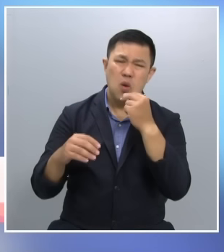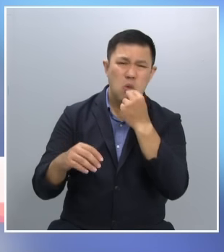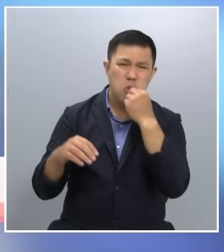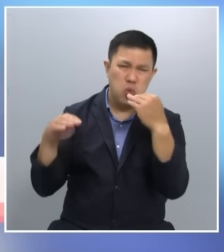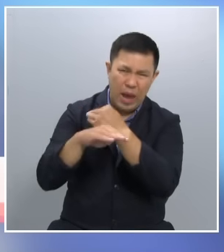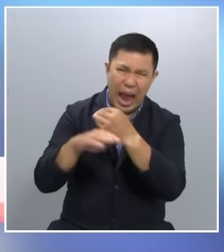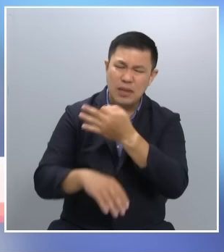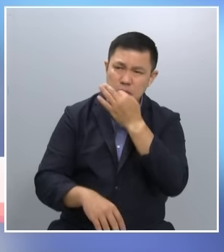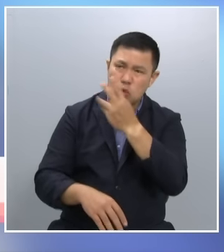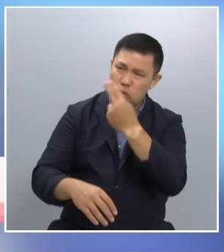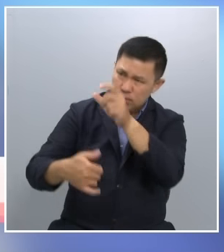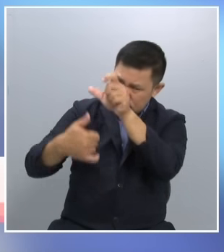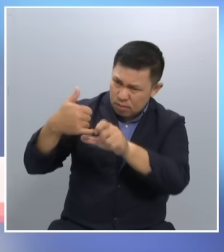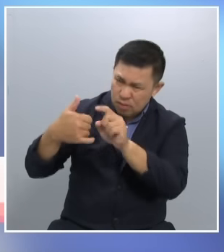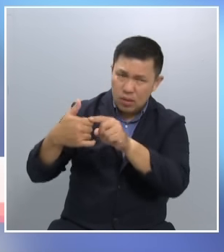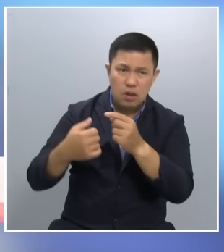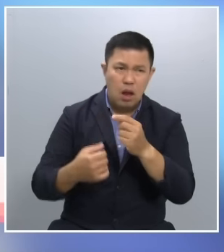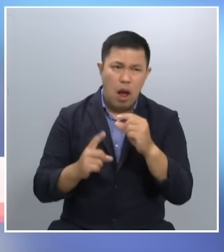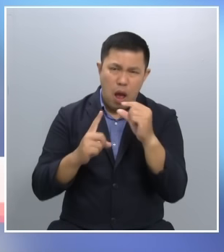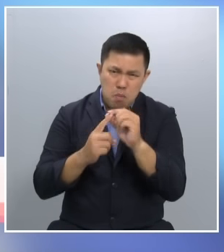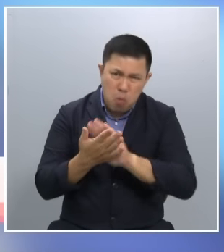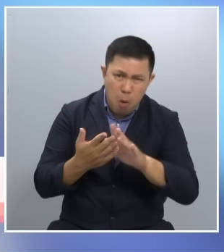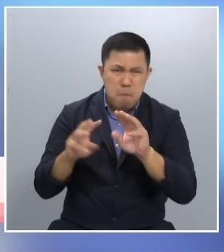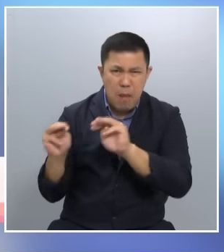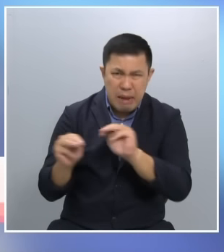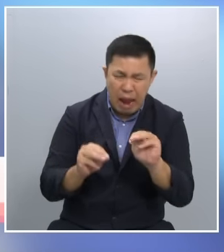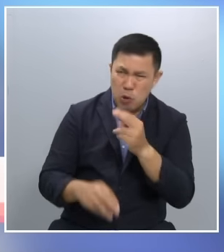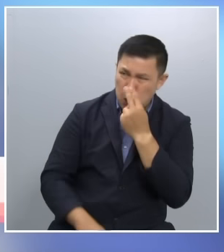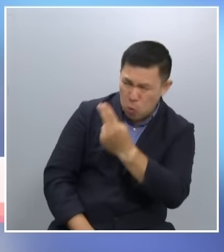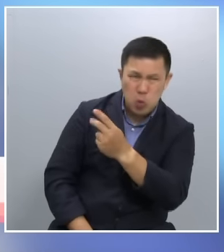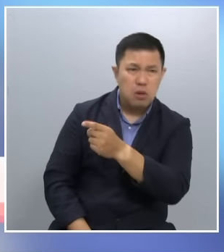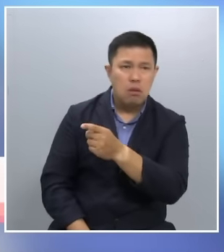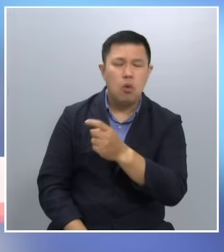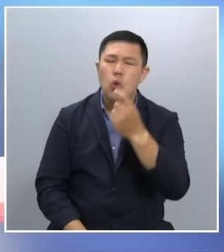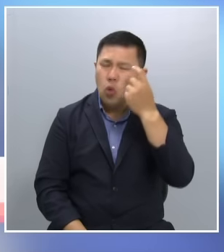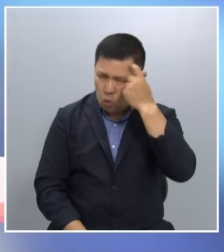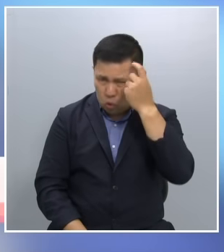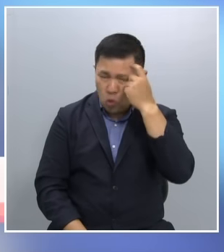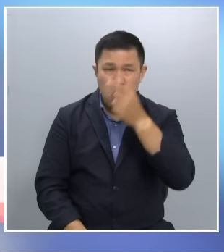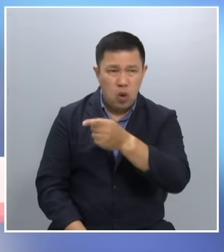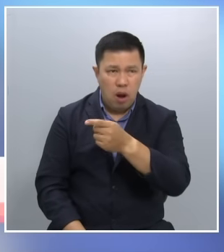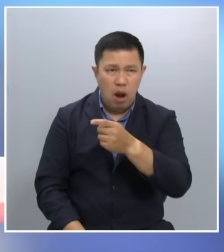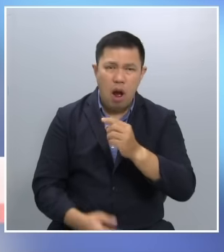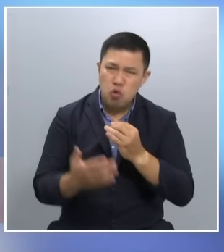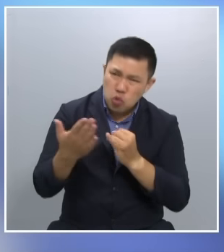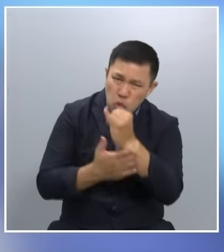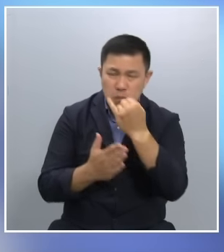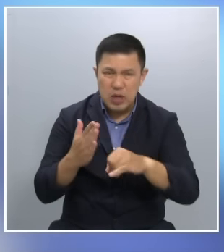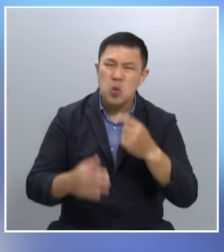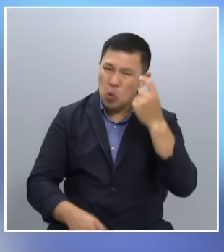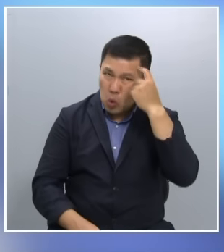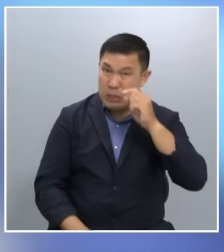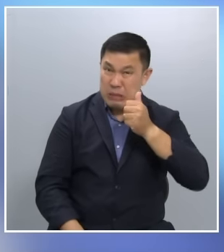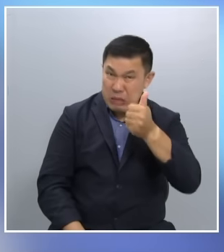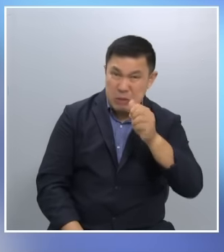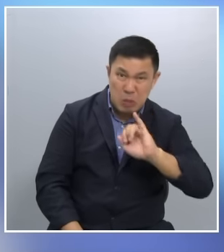ไว้ก่อนดูที่พฤติกรรมและการใช้คำพูดคำจากับมารยาทกันแค่อย่างเดียวแค่นี้ก็พอจะแยกออกแล้วว่าอะไรถูกหรือว่าผิดดีหรือไม่ดี